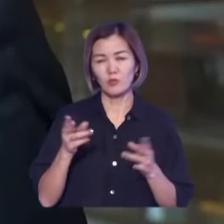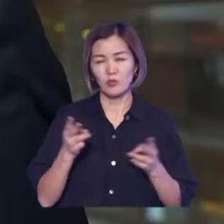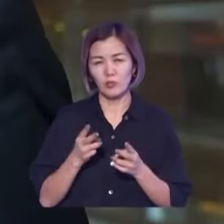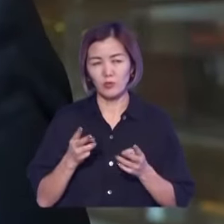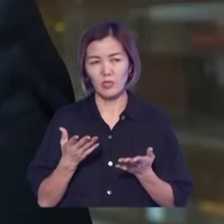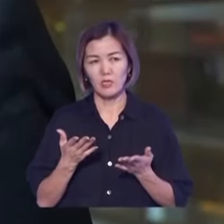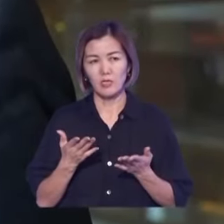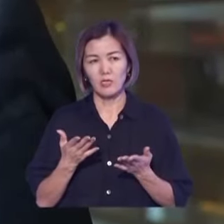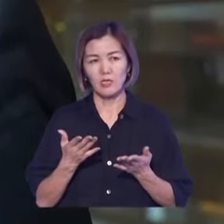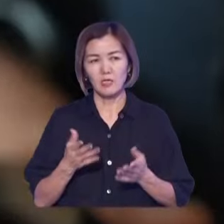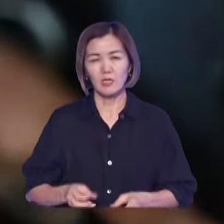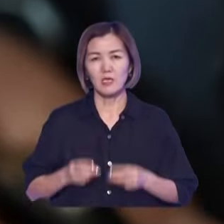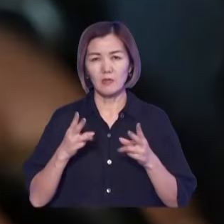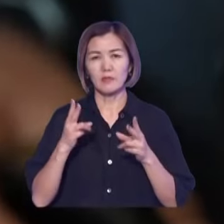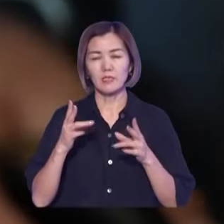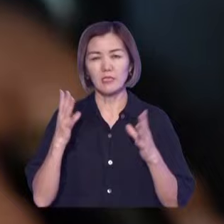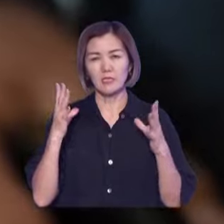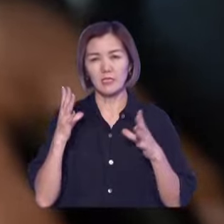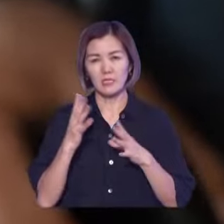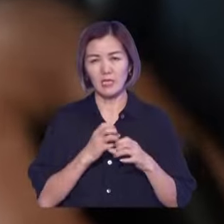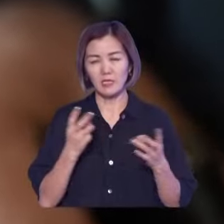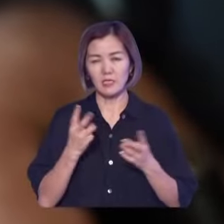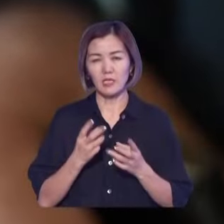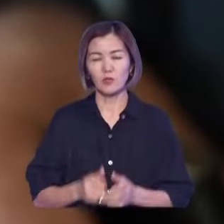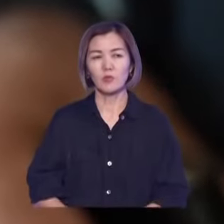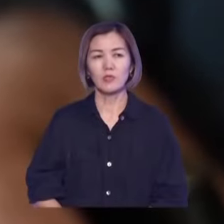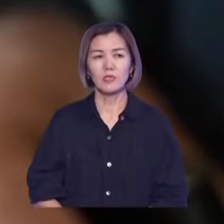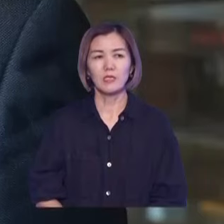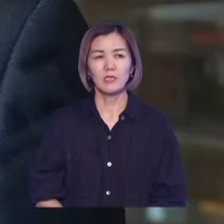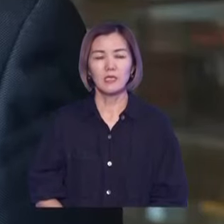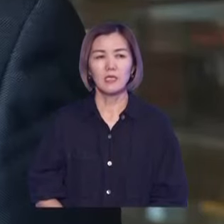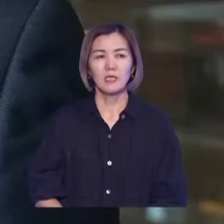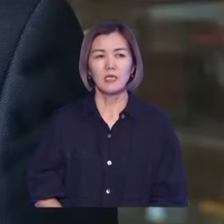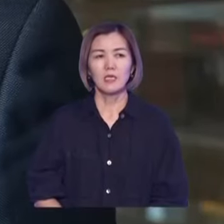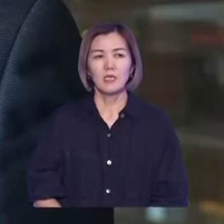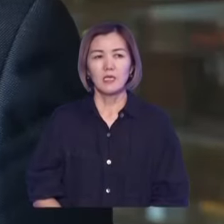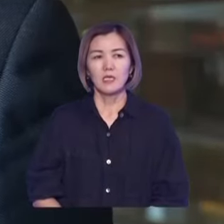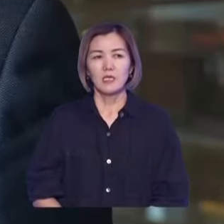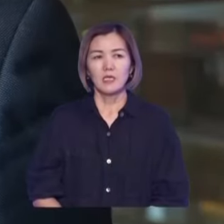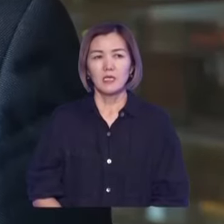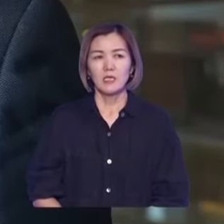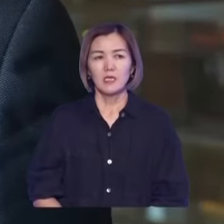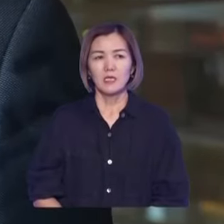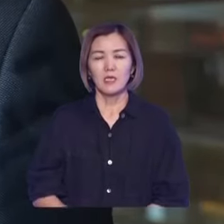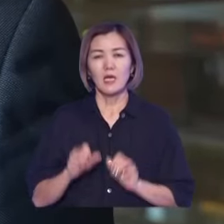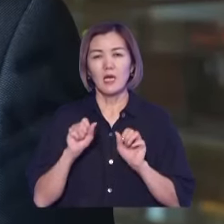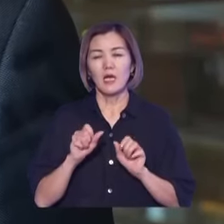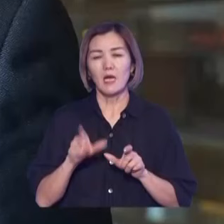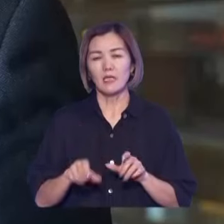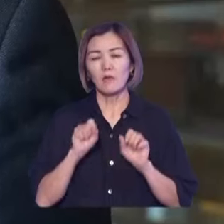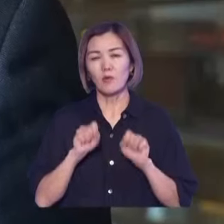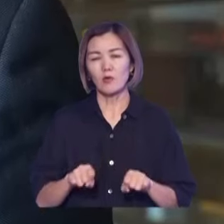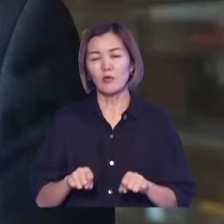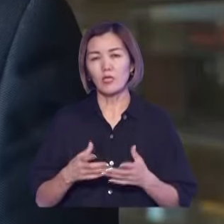азаптауға байланысты қылмыстардың санын мейлінше қысқартуға байланысты. Бұл азаптау қинау әдістері адам құқықтарын бұзудың ең жаман, ең